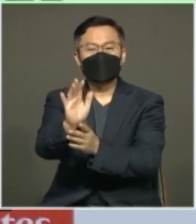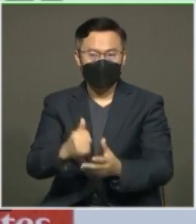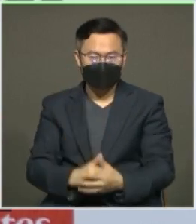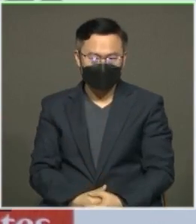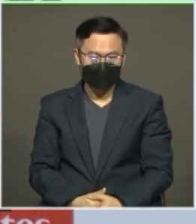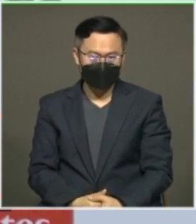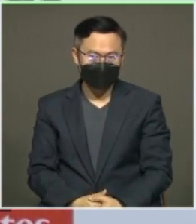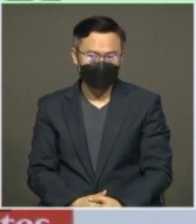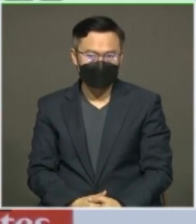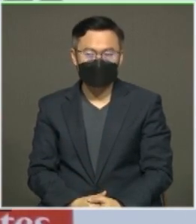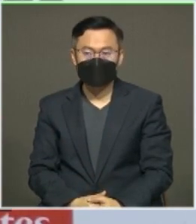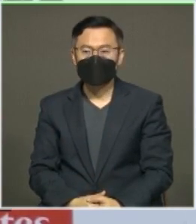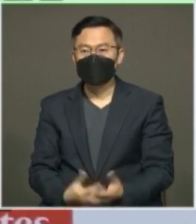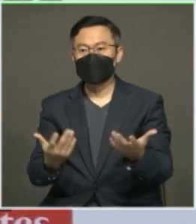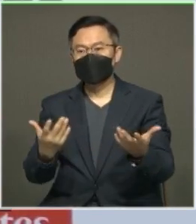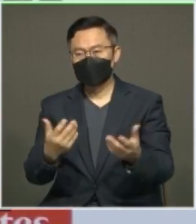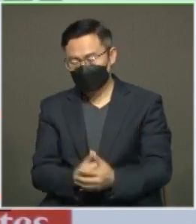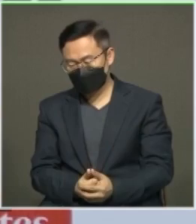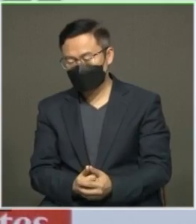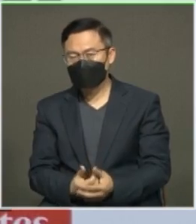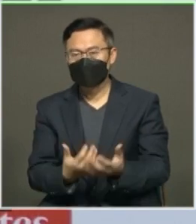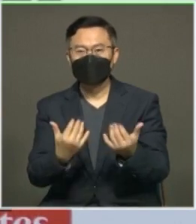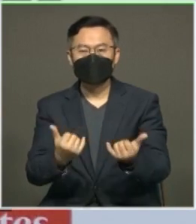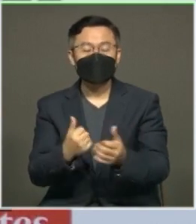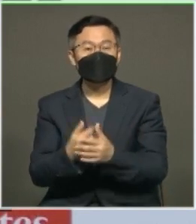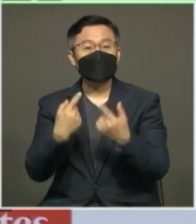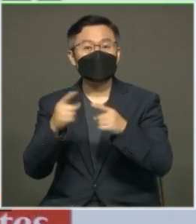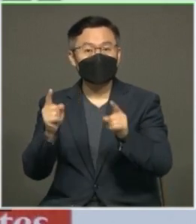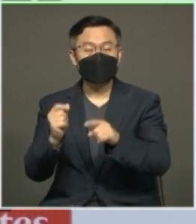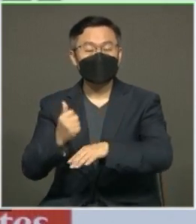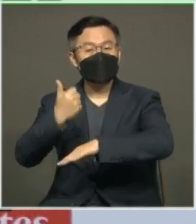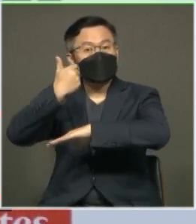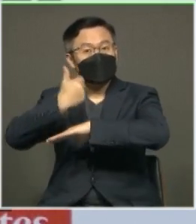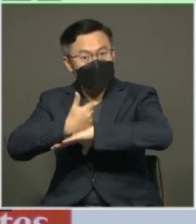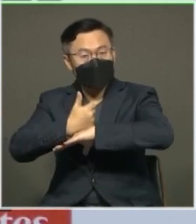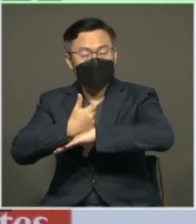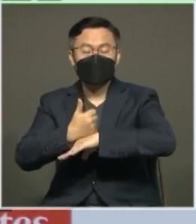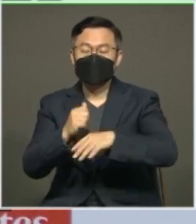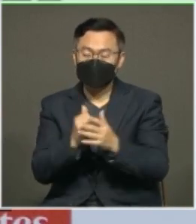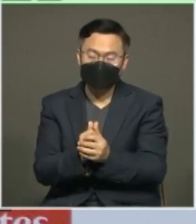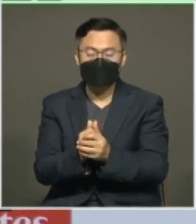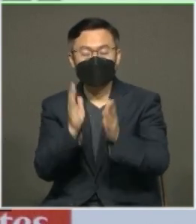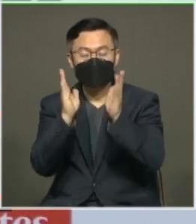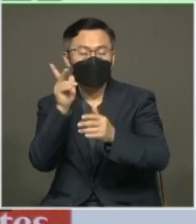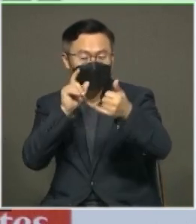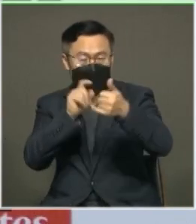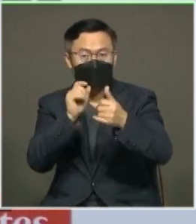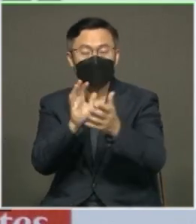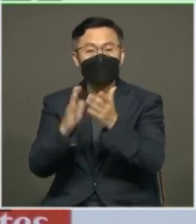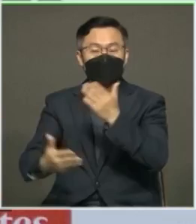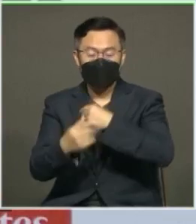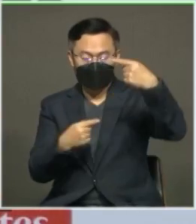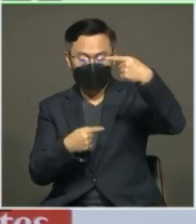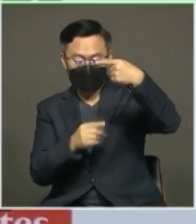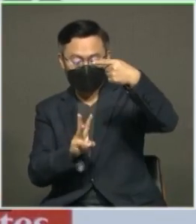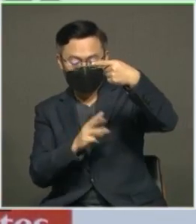ากบอกฉันปวดหัวเลยได้ยินแบบนี้ฉันปวดหัวแต่คราวนี้พอนักข่าวถามว่าแล้วเรื่องลุ้นท็อป4ล่ะยังพอเป็นไปได้ไห ม สำห